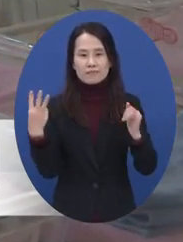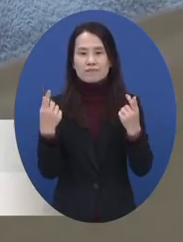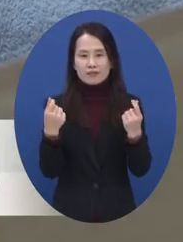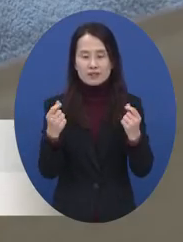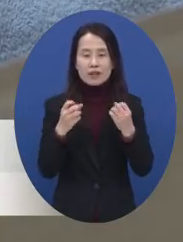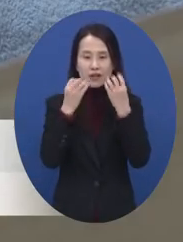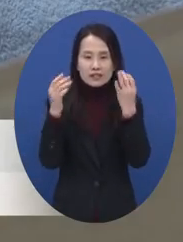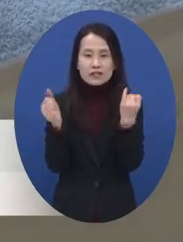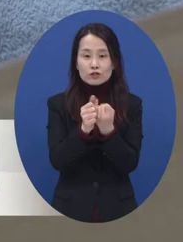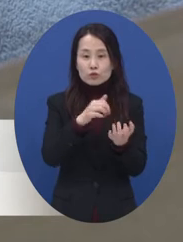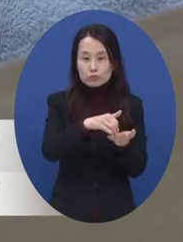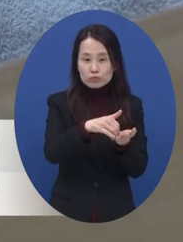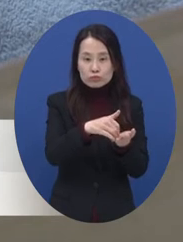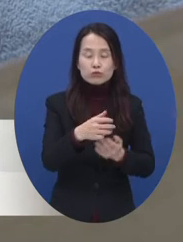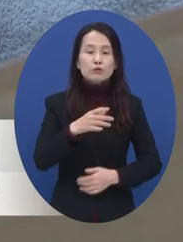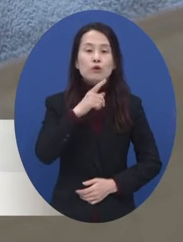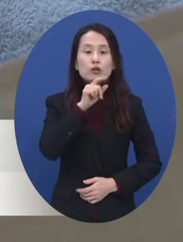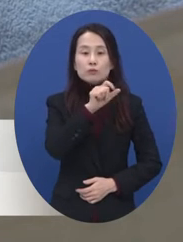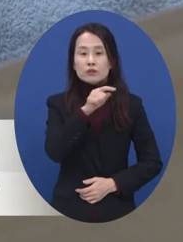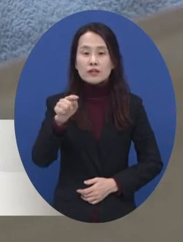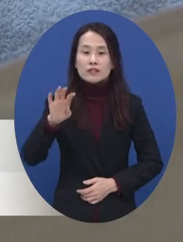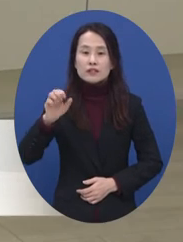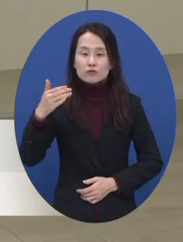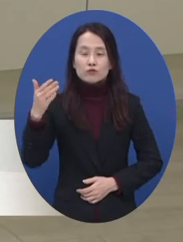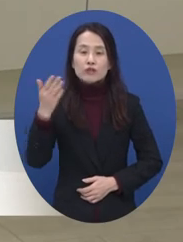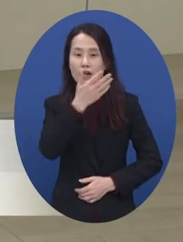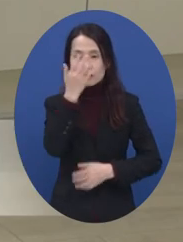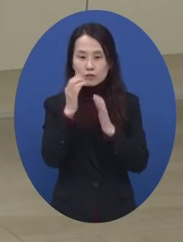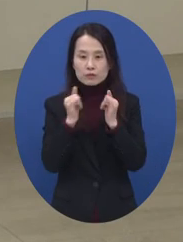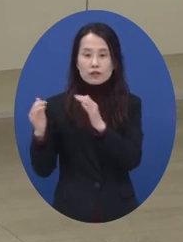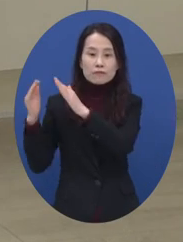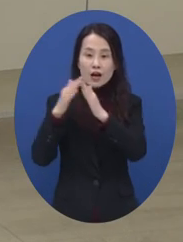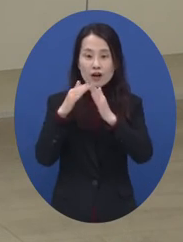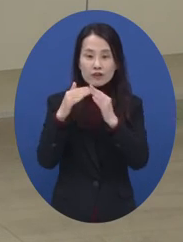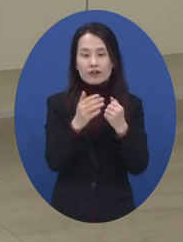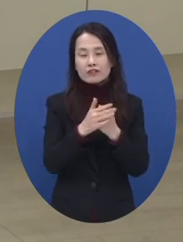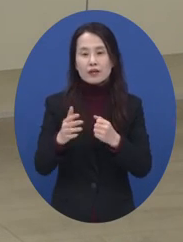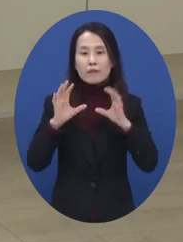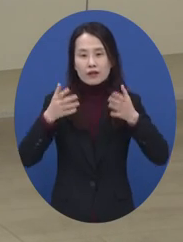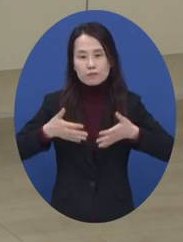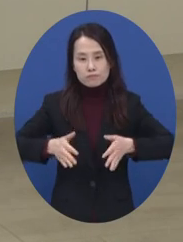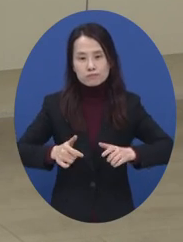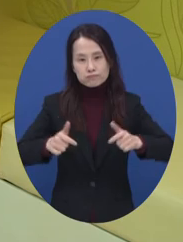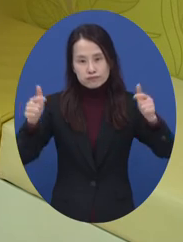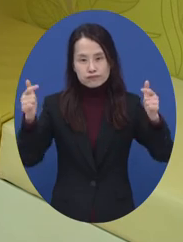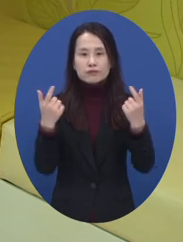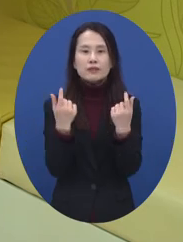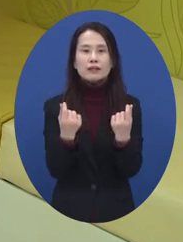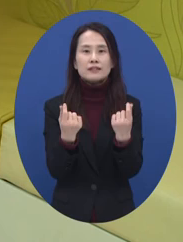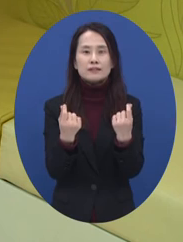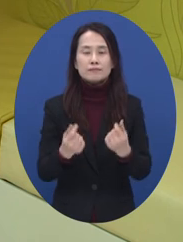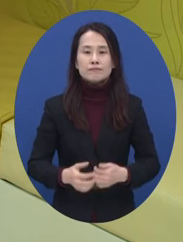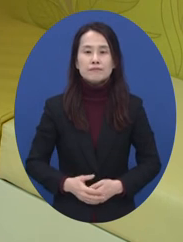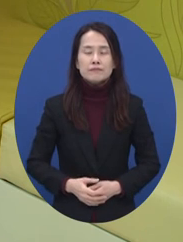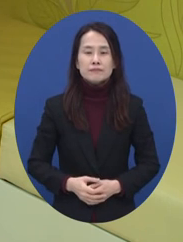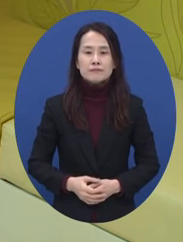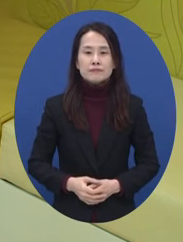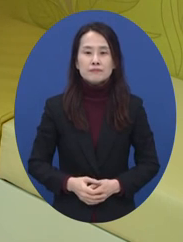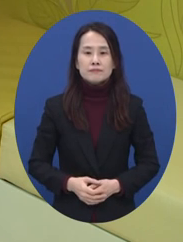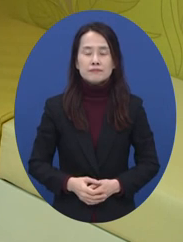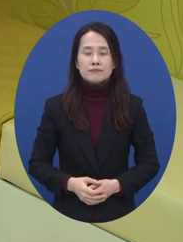경기도는 신혼 부부 수 를 비롯해 15세 이상 4 19세미만 젊은층의 지속적인 유입 현상을 가장 큰 요인으로 분석했습니다